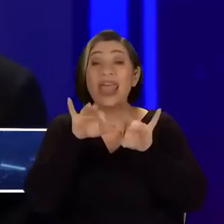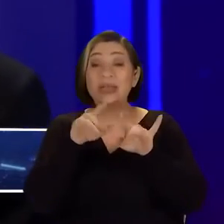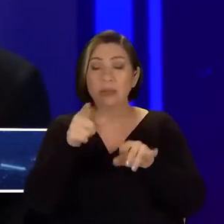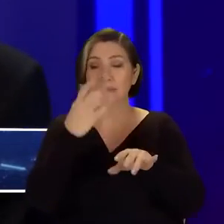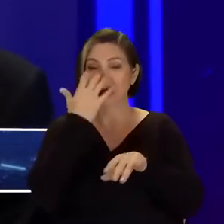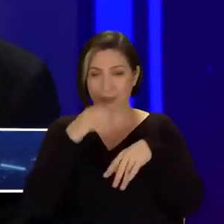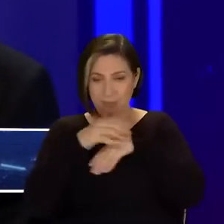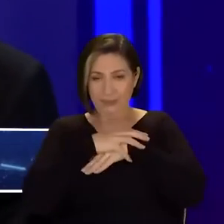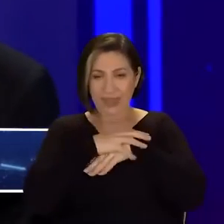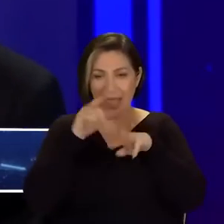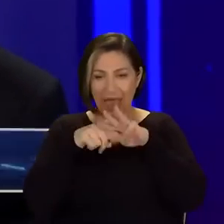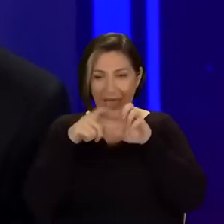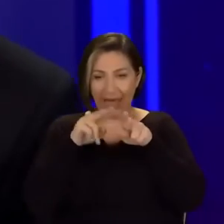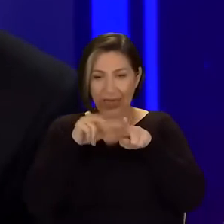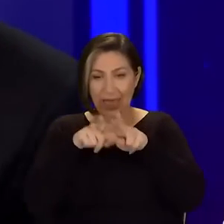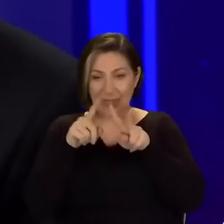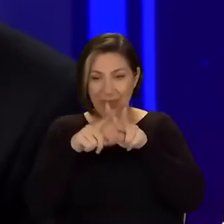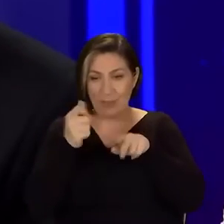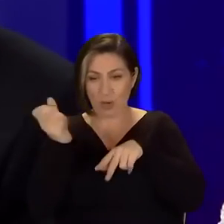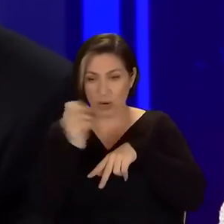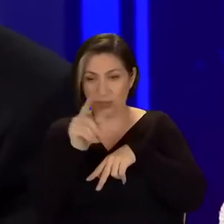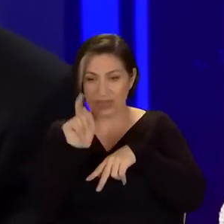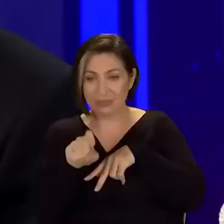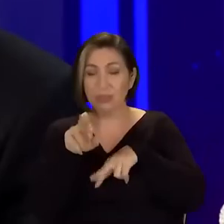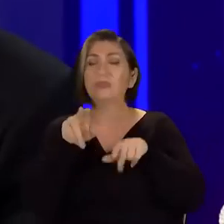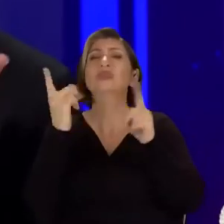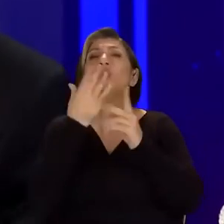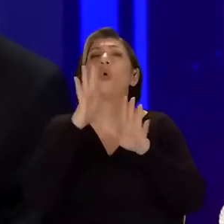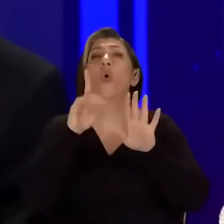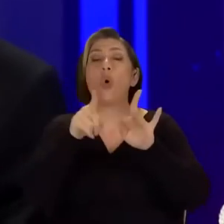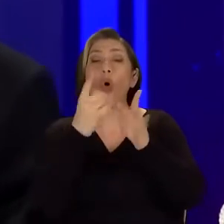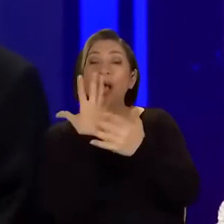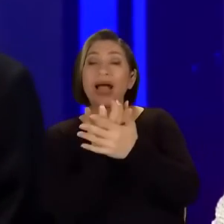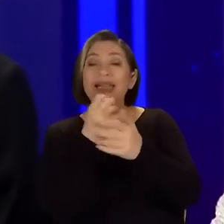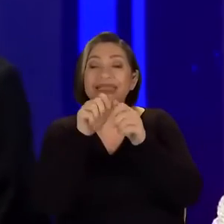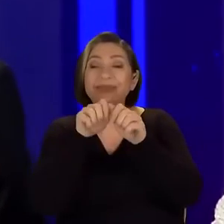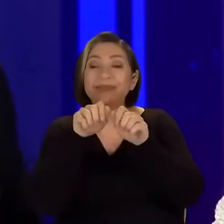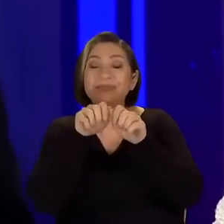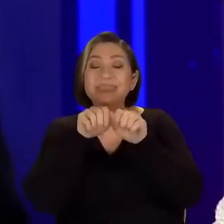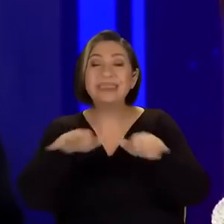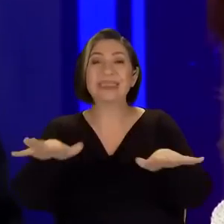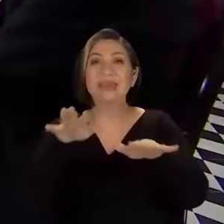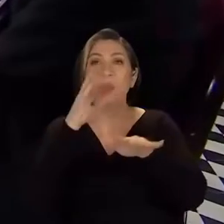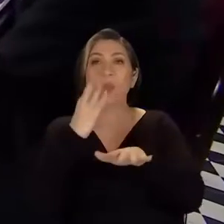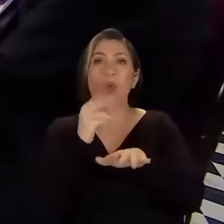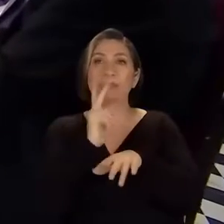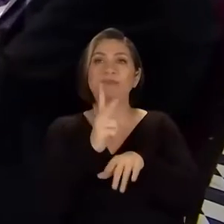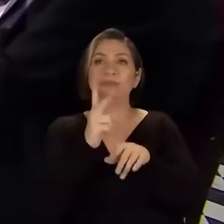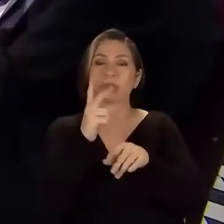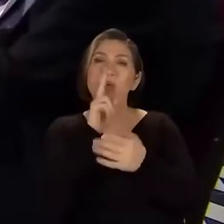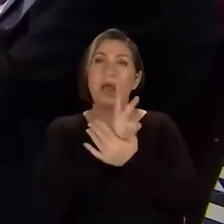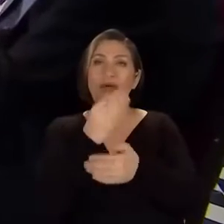de işte Erkan Çağlay'a para gönderecek mi, tuşa basayım falan, böyle bir şey yok. Tamamen yazılımla tamamen olan bir şey. Ve şey çok tartışılıyor Okan Bey,